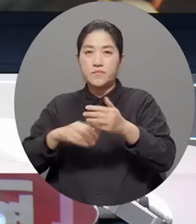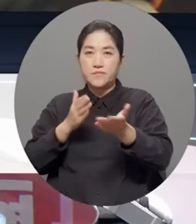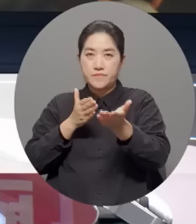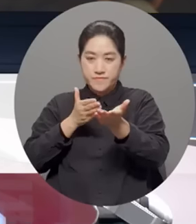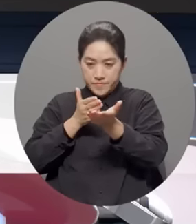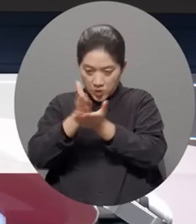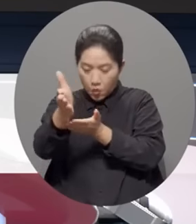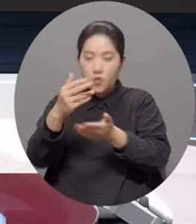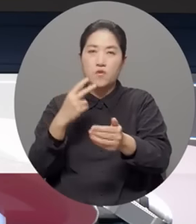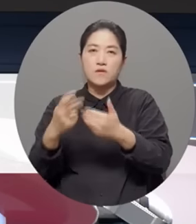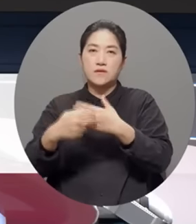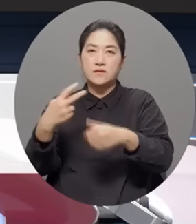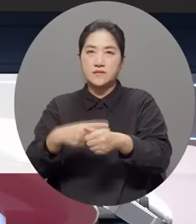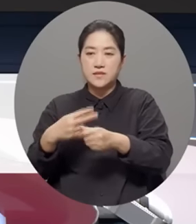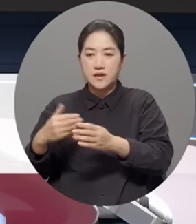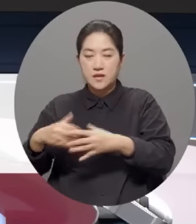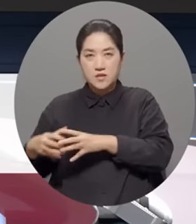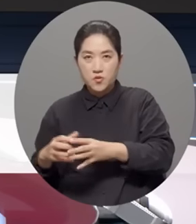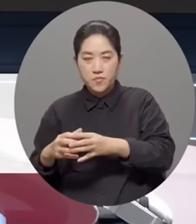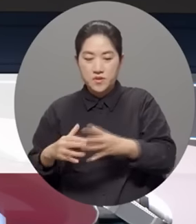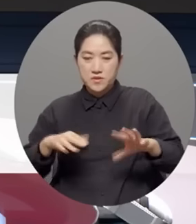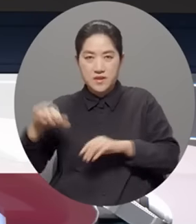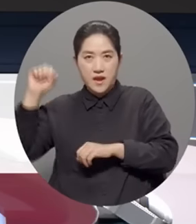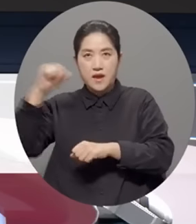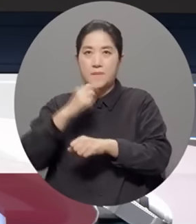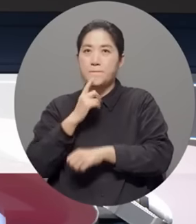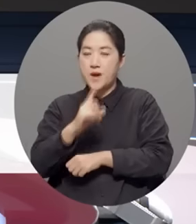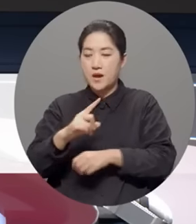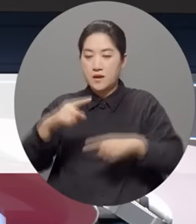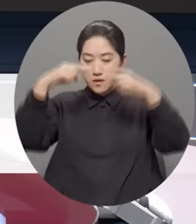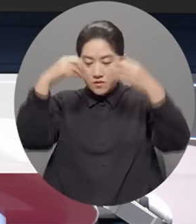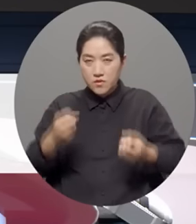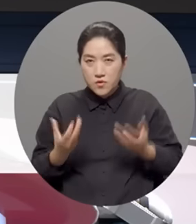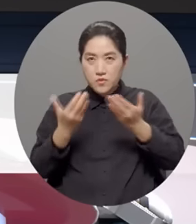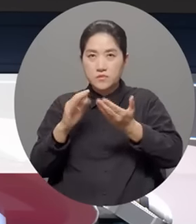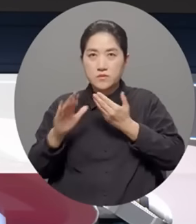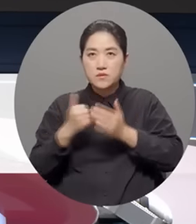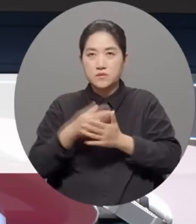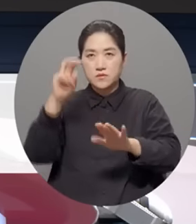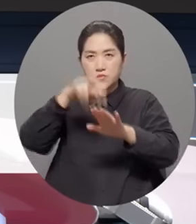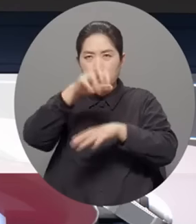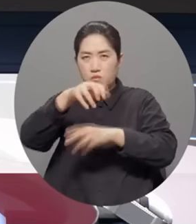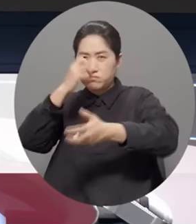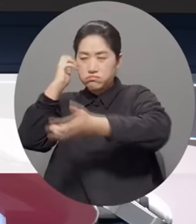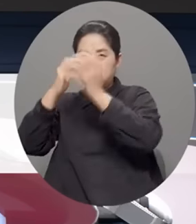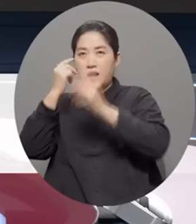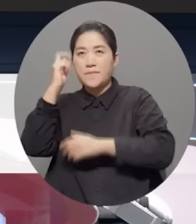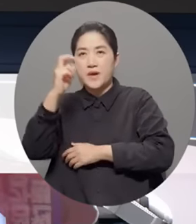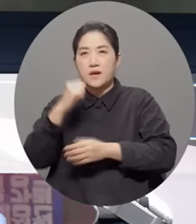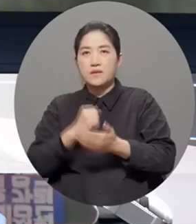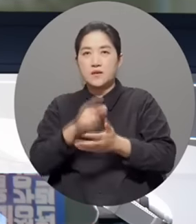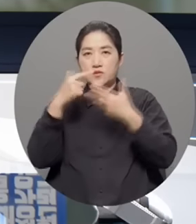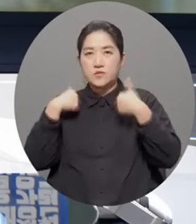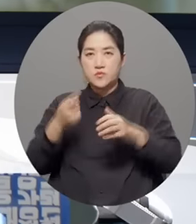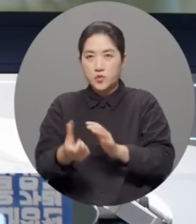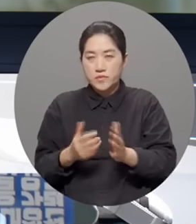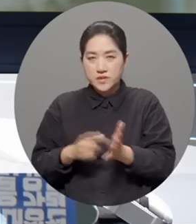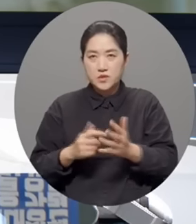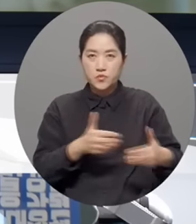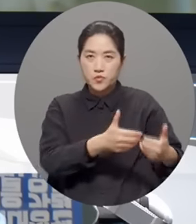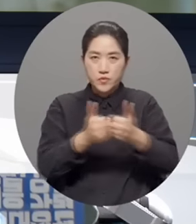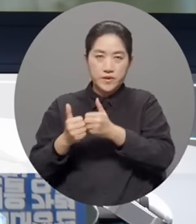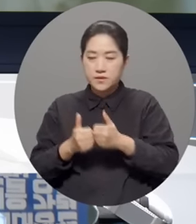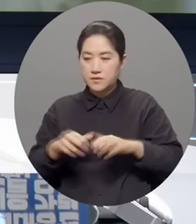집단행동을 예고했습니다. 설 연휴 직후 의료 현장에 혼란이 예상되는 가운데 정부는 조금 전 긴급회의를 열어